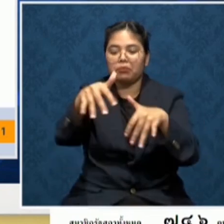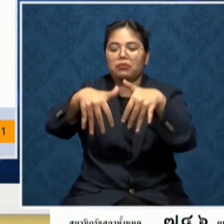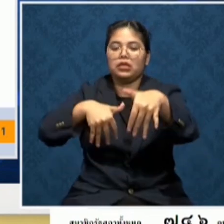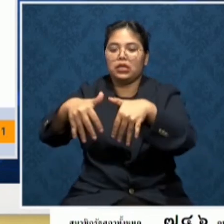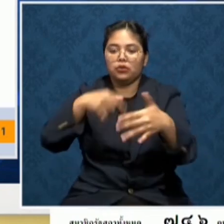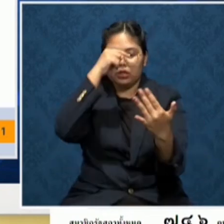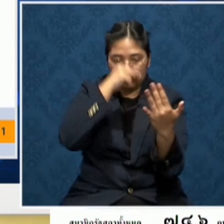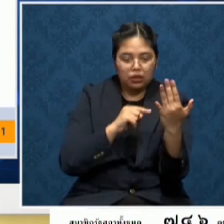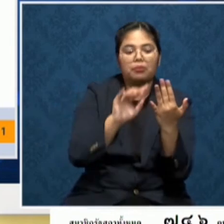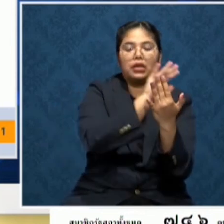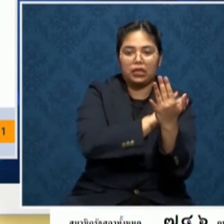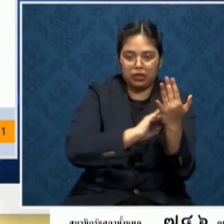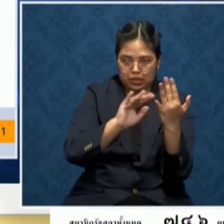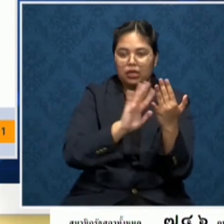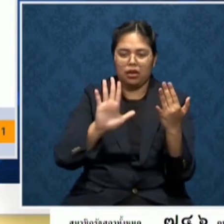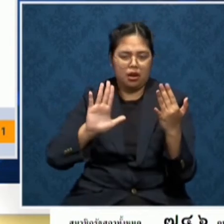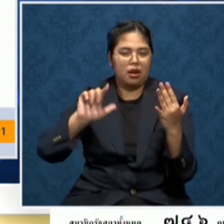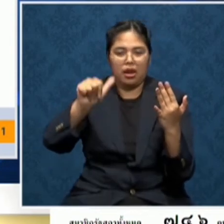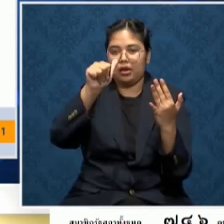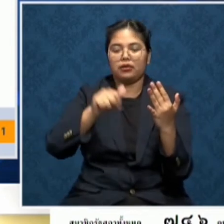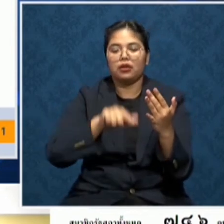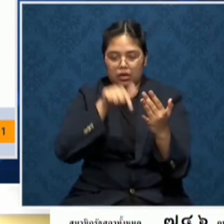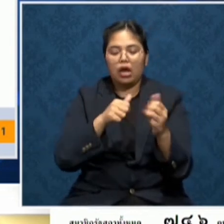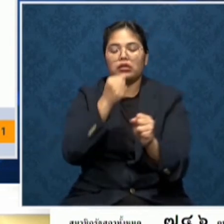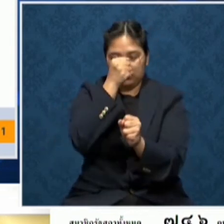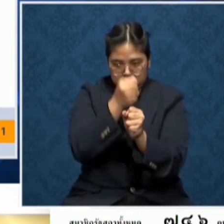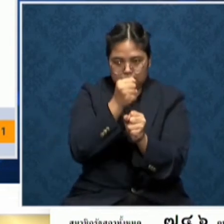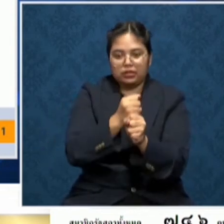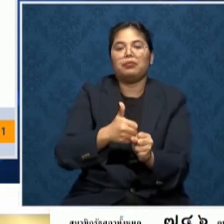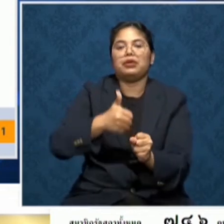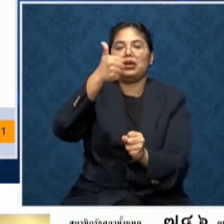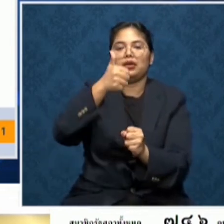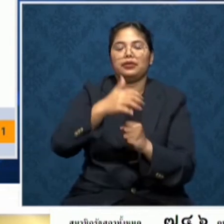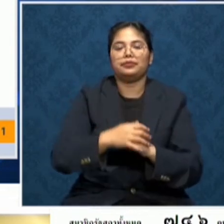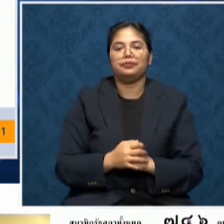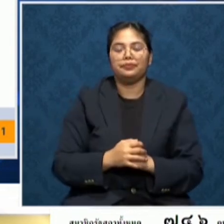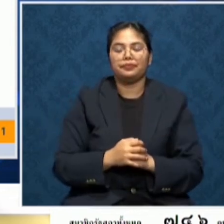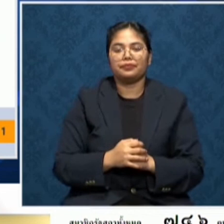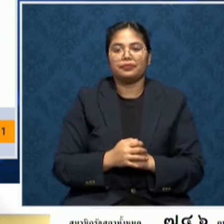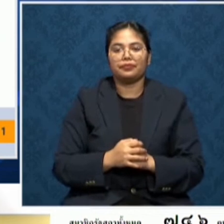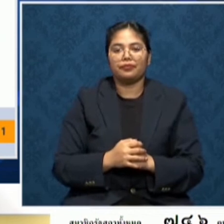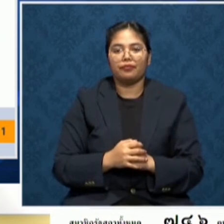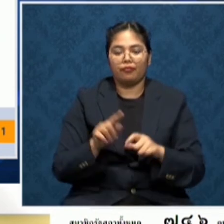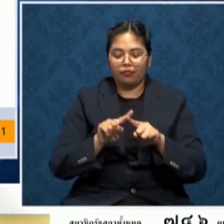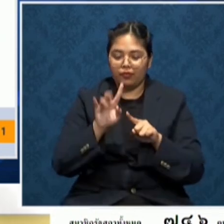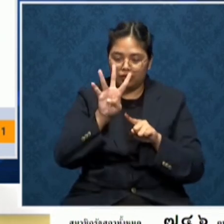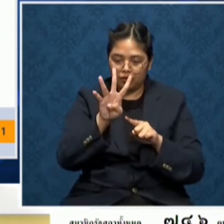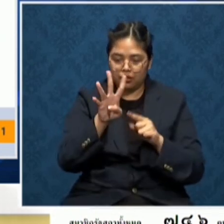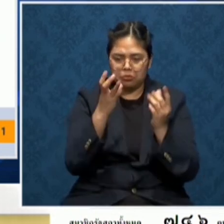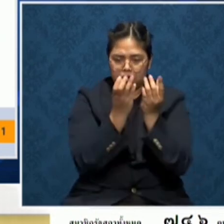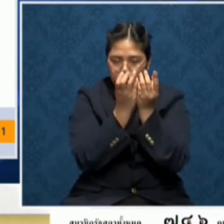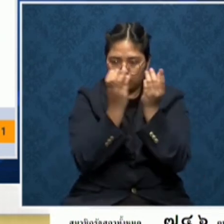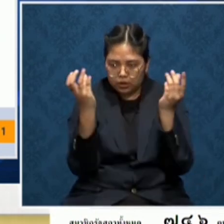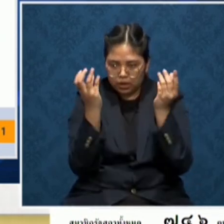ที่ตั้งขอให้ท่านรักษาสัญญานี้ไว้และทำให้เป็นจริงครับข้อที่4ต้องมีคุณธรรม